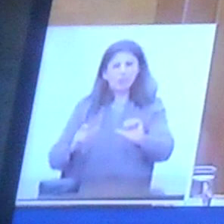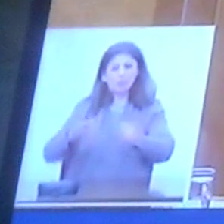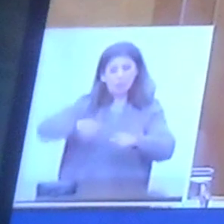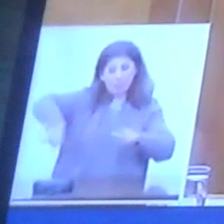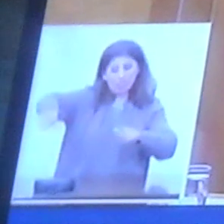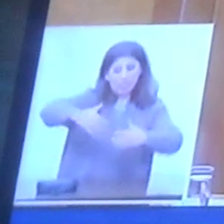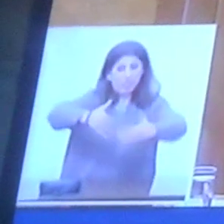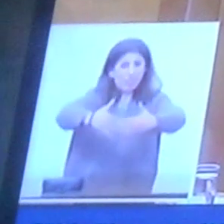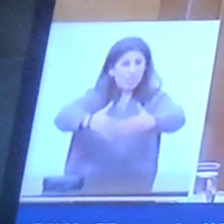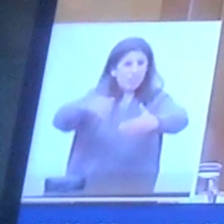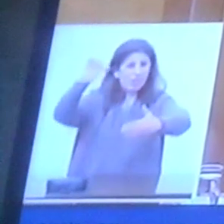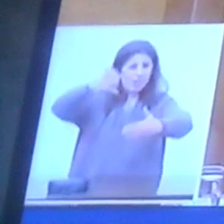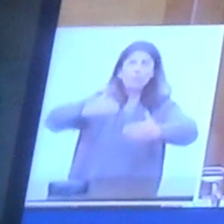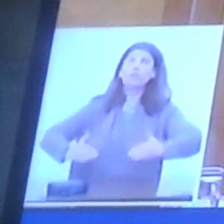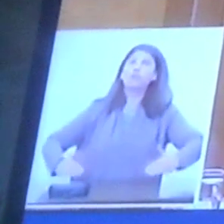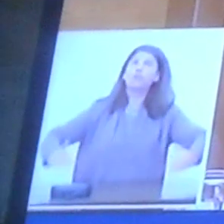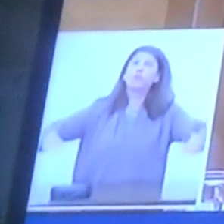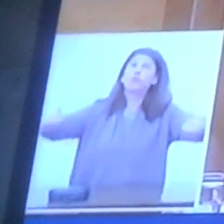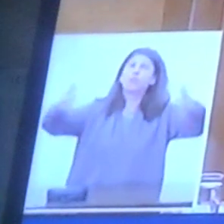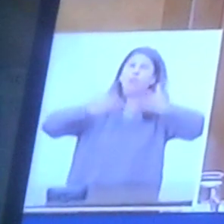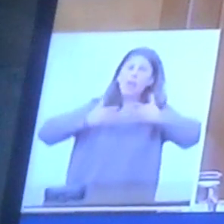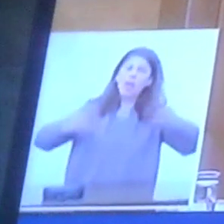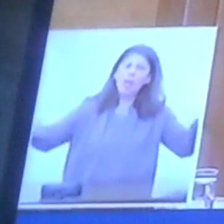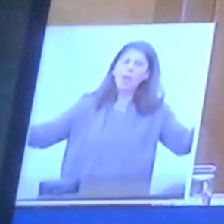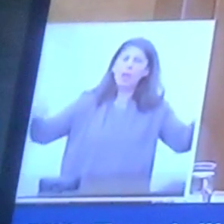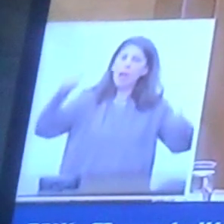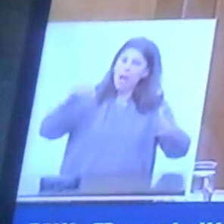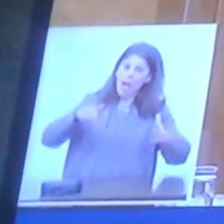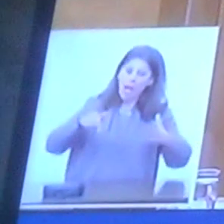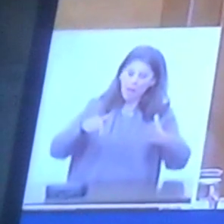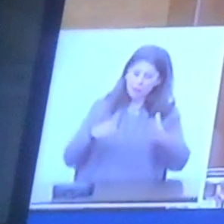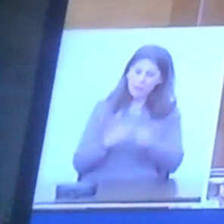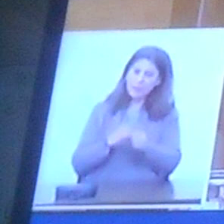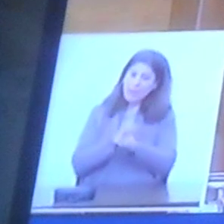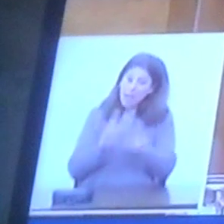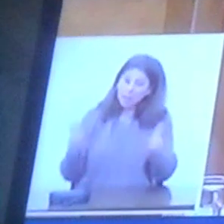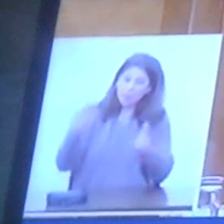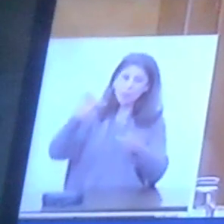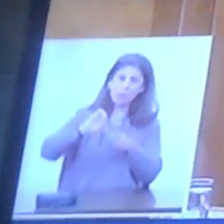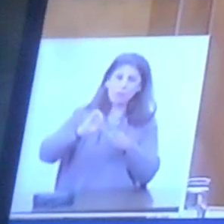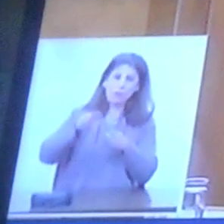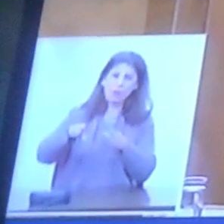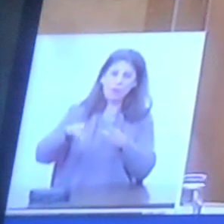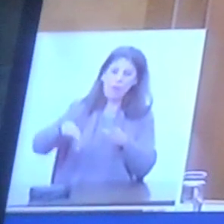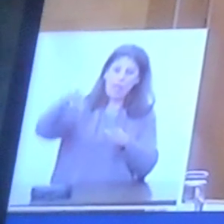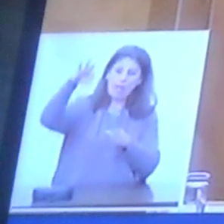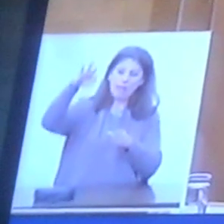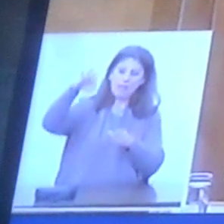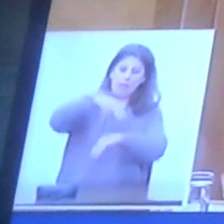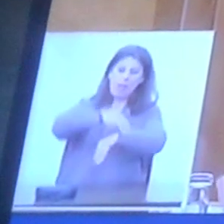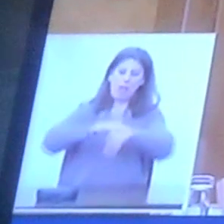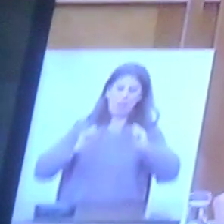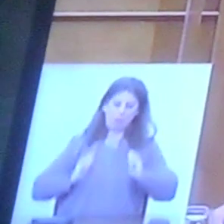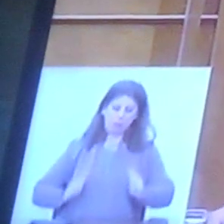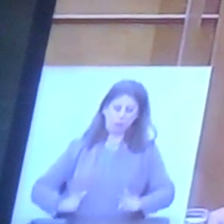έχουν μετακινήσει σαν ενόπλια, που έχουν πολλά πράγματα. Και ενδιαφέρθηκε η κυβέρνηση να ζητήσει εξαίρεση για τους εφοπλιστές για το εμπάρκο στη Ρωσία και